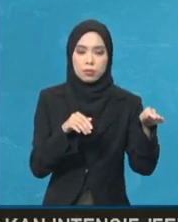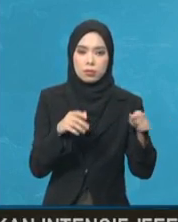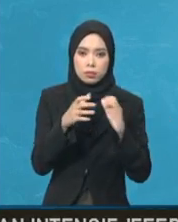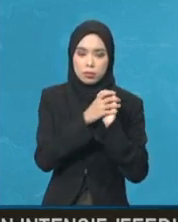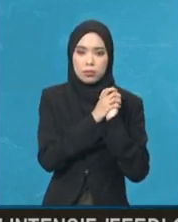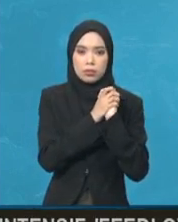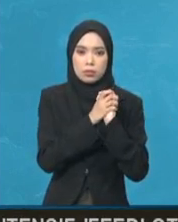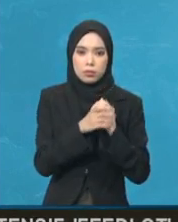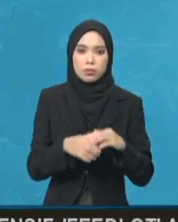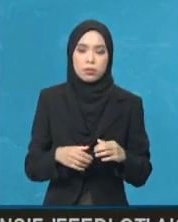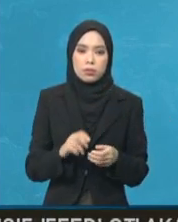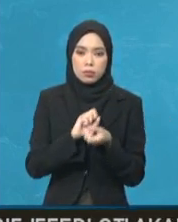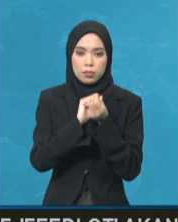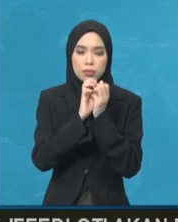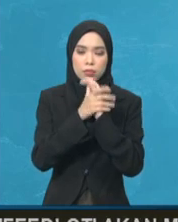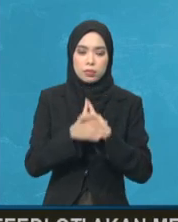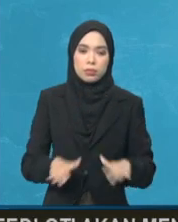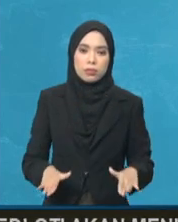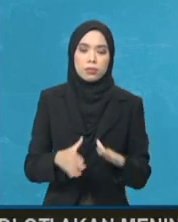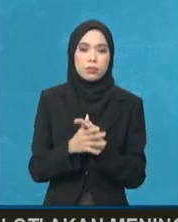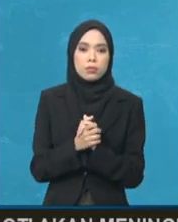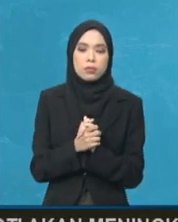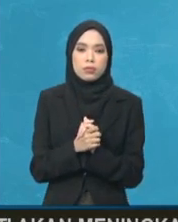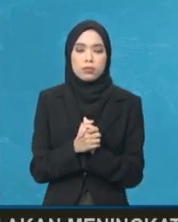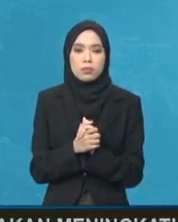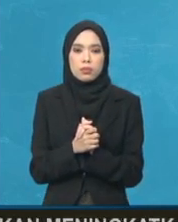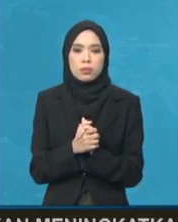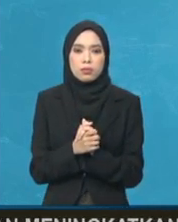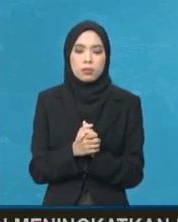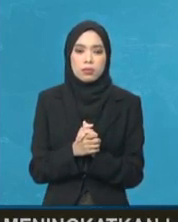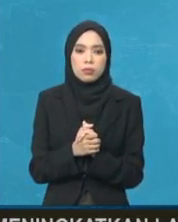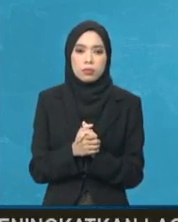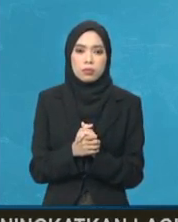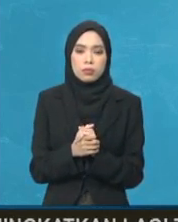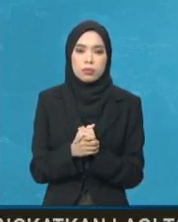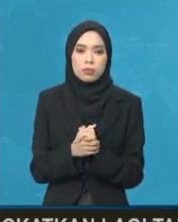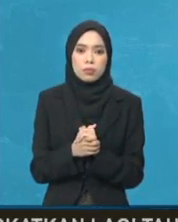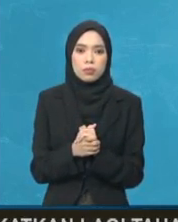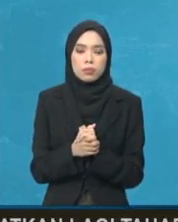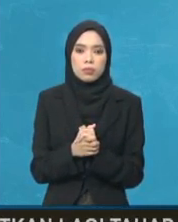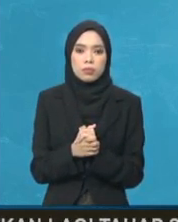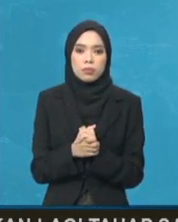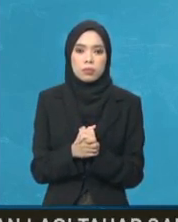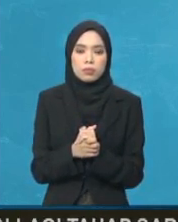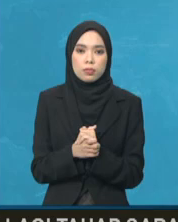akan meneruskan pemantauan ketat di kawasan sempadan dari semua share ke semua sa